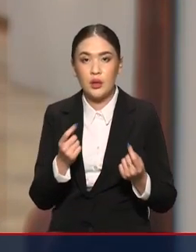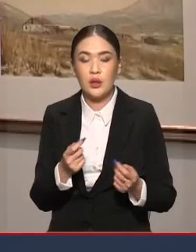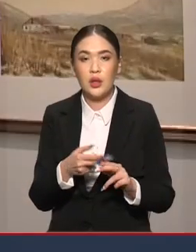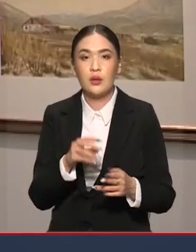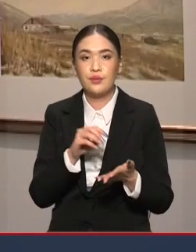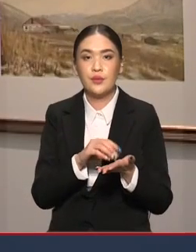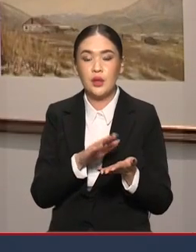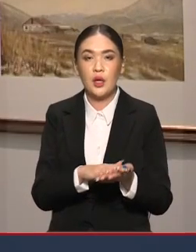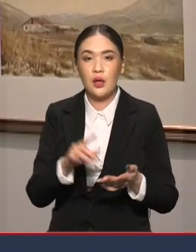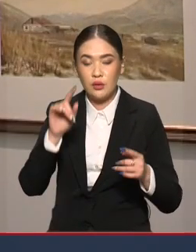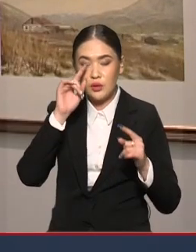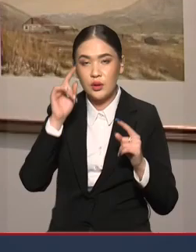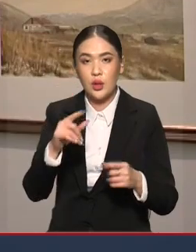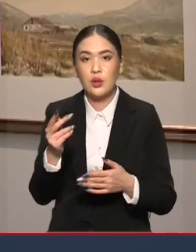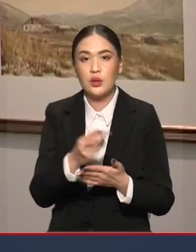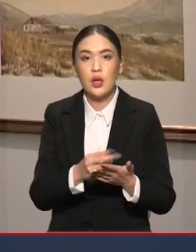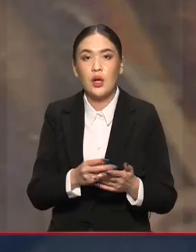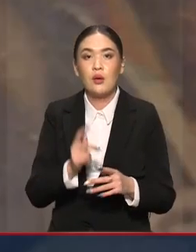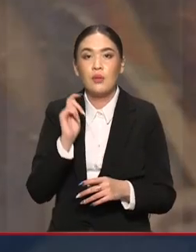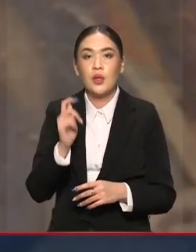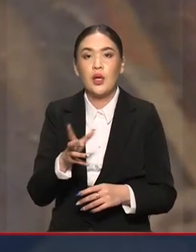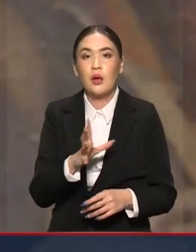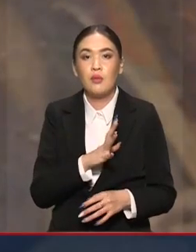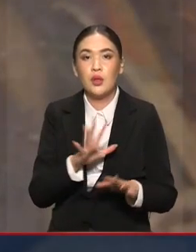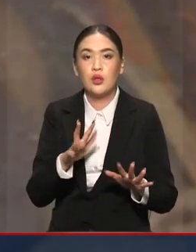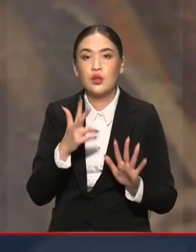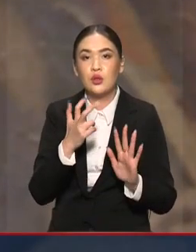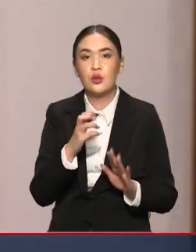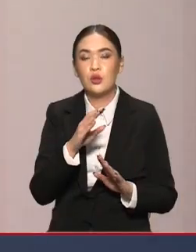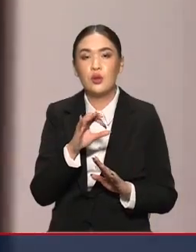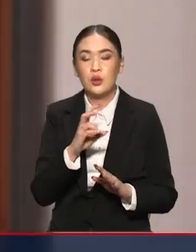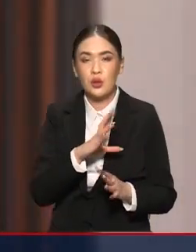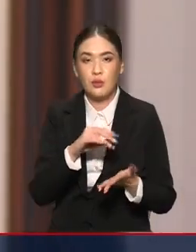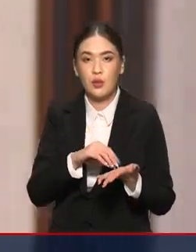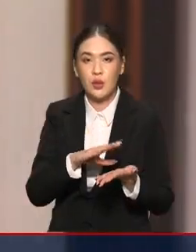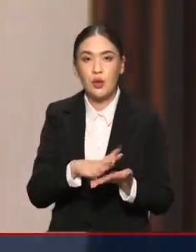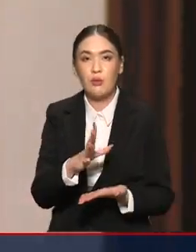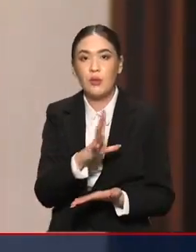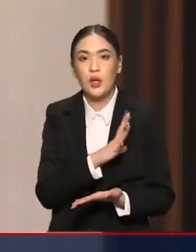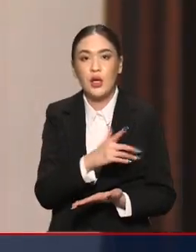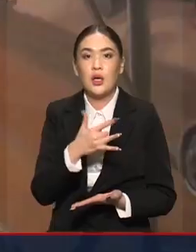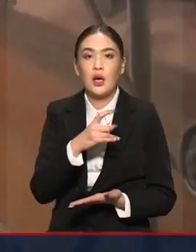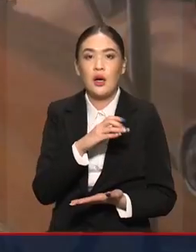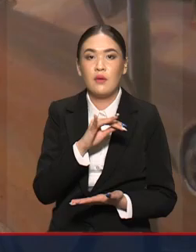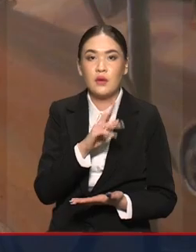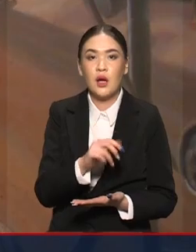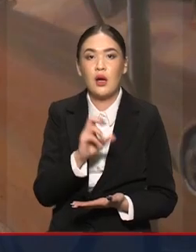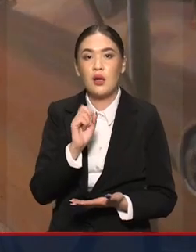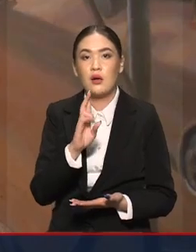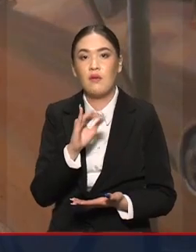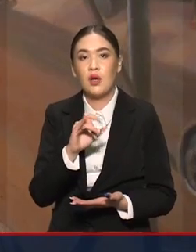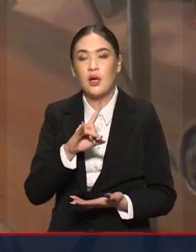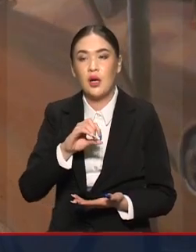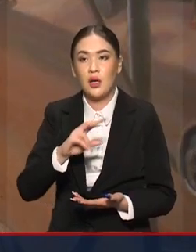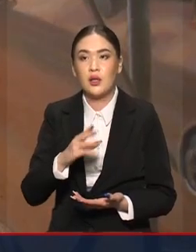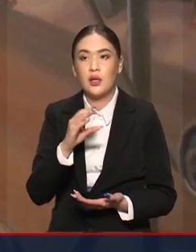бар. Әйгілі суретшінің есімі берілген мұражайда оның 300 туындысы қойылған. Олар кескіндеме, графика және акварель техникасымен